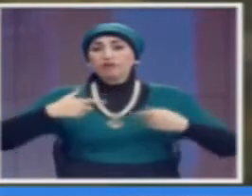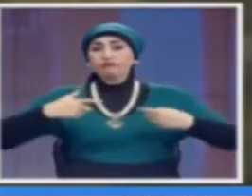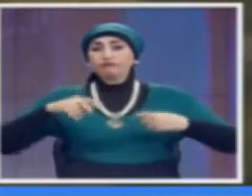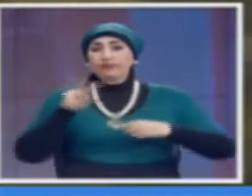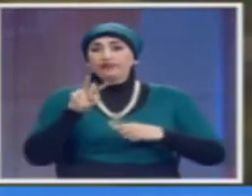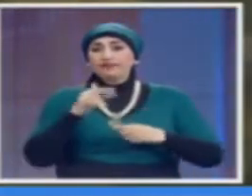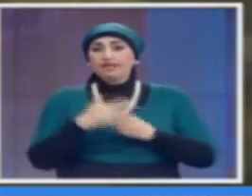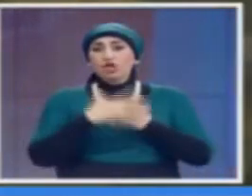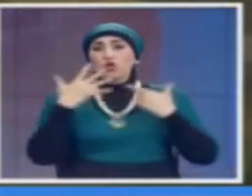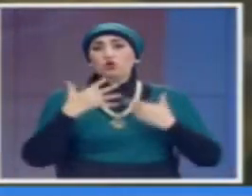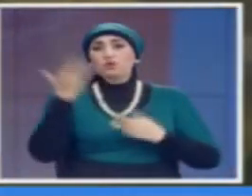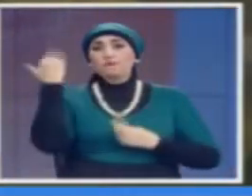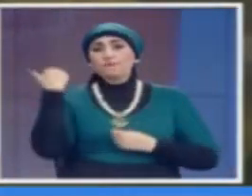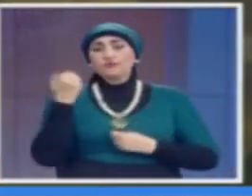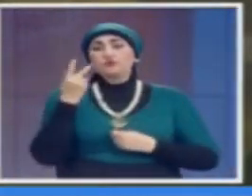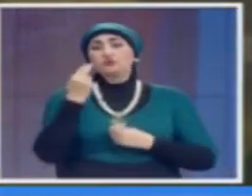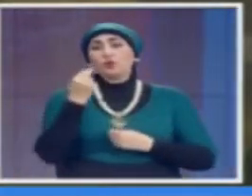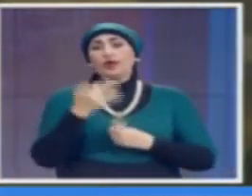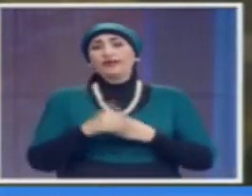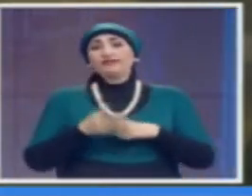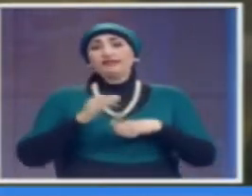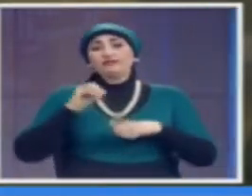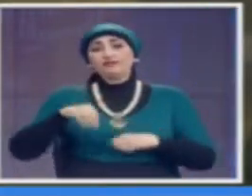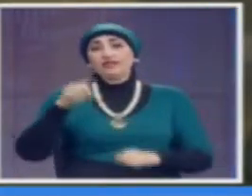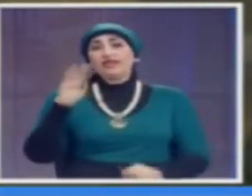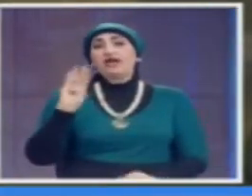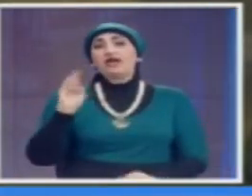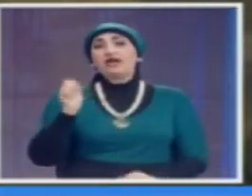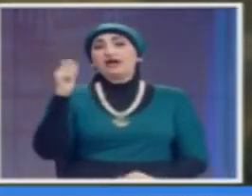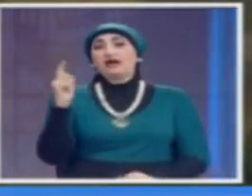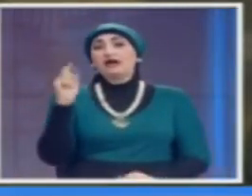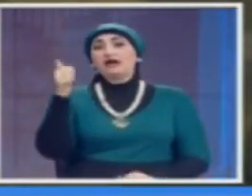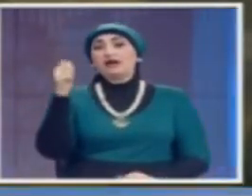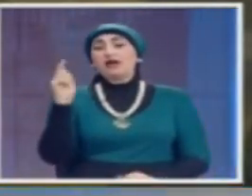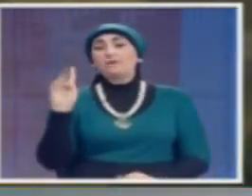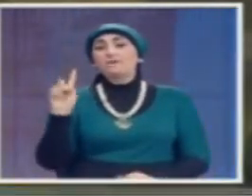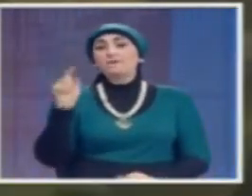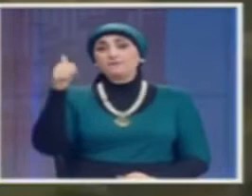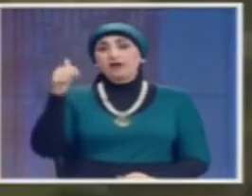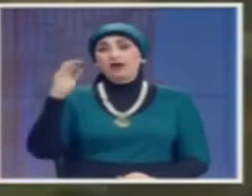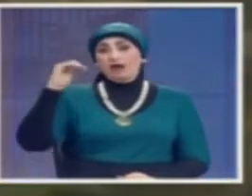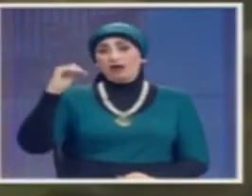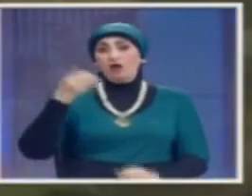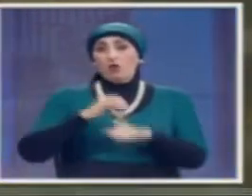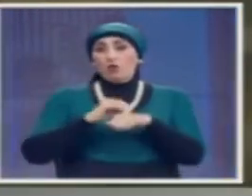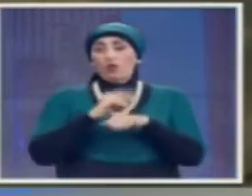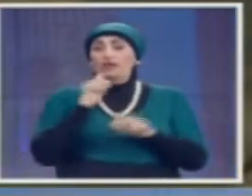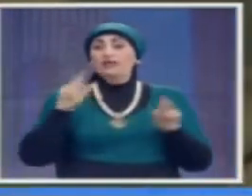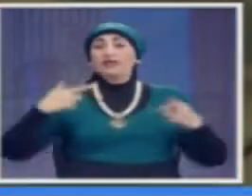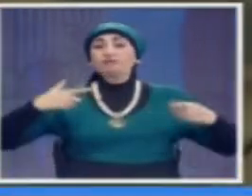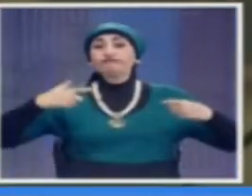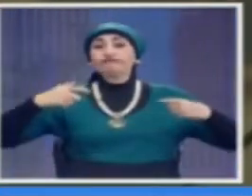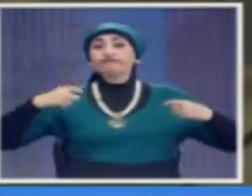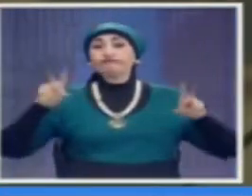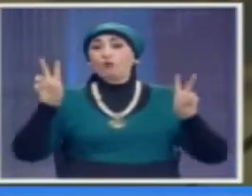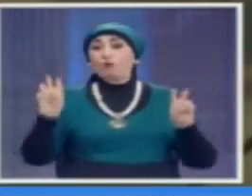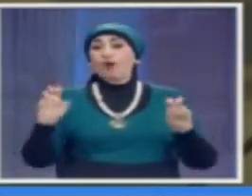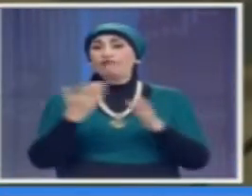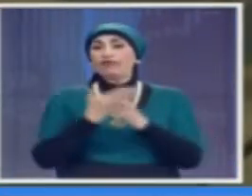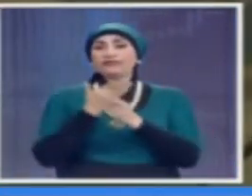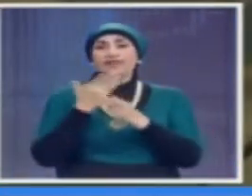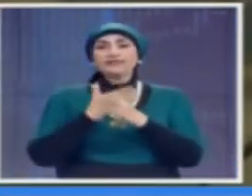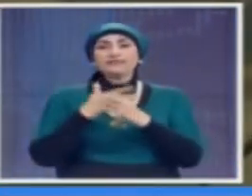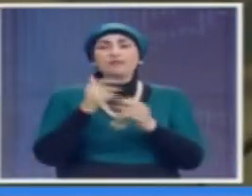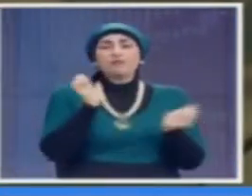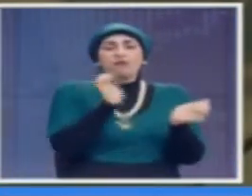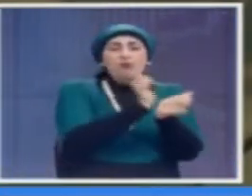العسكرية بين البلدين قبل أسبوعين في إقليم ناغورنو كاراباخ. وأشار لافروف إلى أن وقف إطلاق النار سيتيح الفرصة